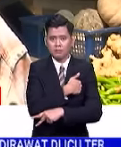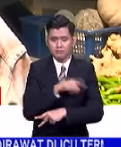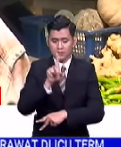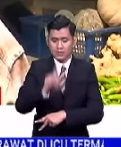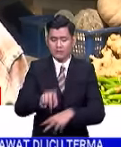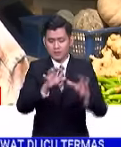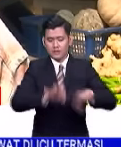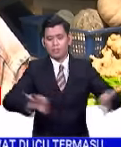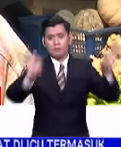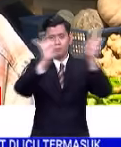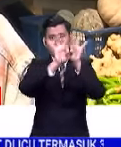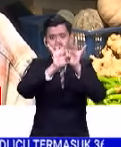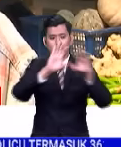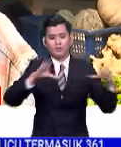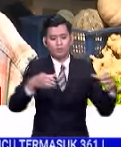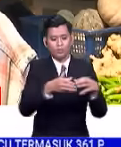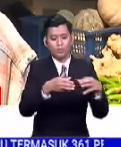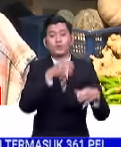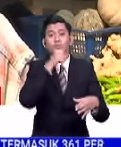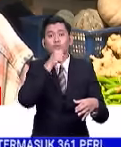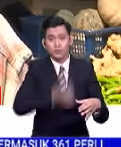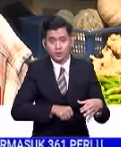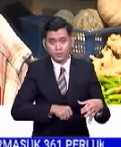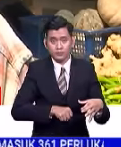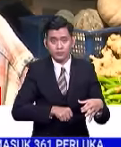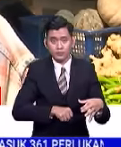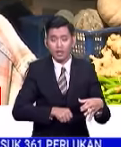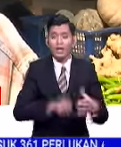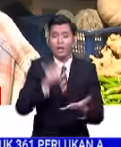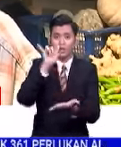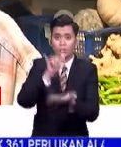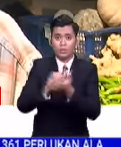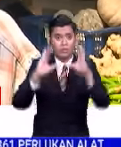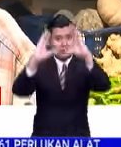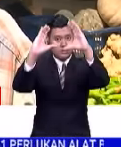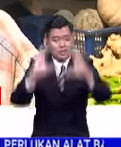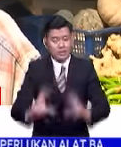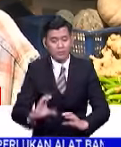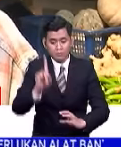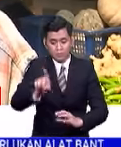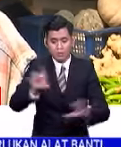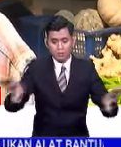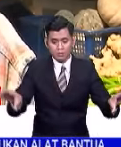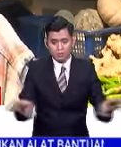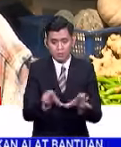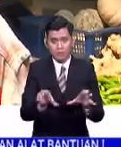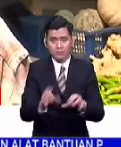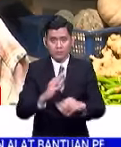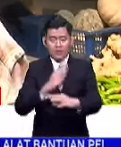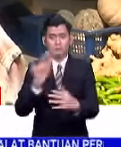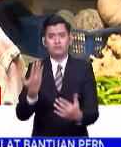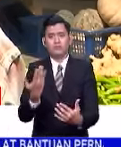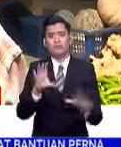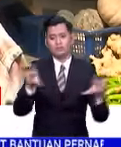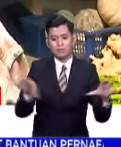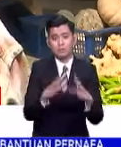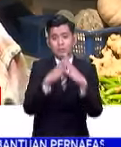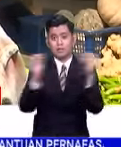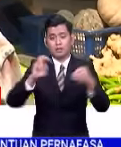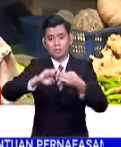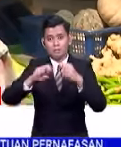So, jadi itulah salah satu jalan yang diambil oleh seluruh dunia untuk mengatasi masalah semasa